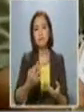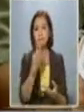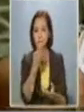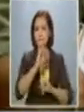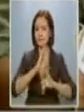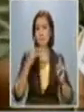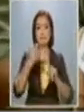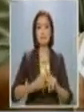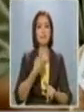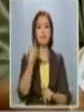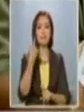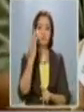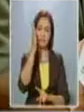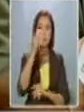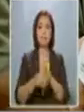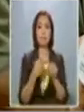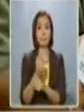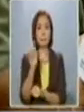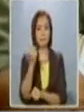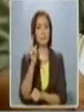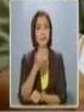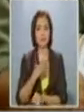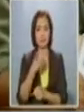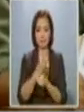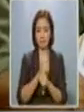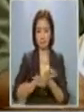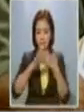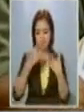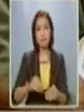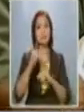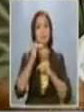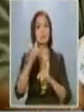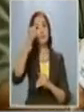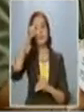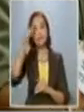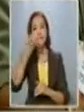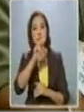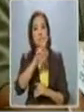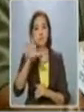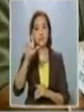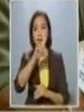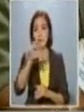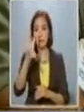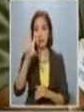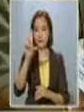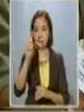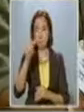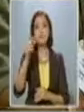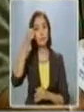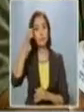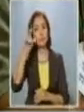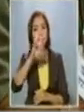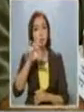และเริ่มร่างเป็นรายมาตราเพื่อให้แล้วเสร็จตามกรอบเวลา 120วันจากนั้นในวันจันทร์ที่